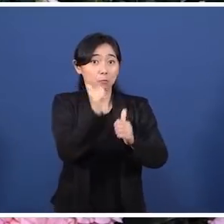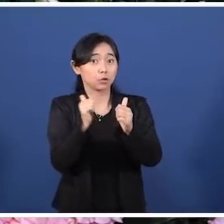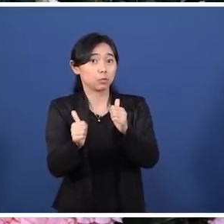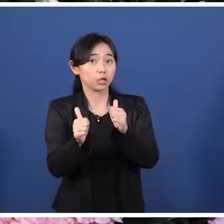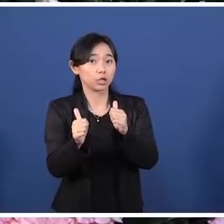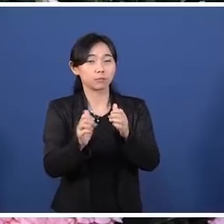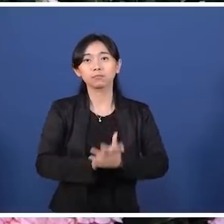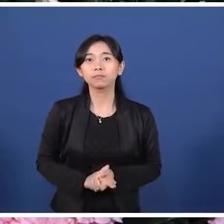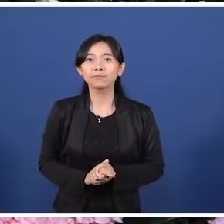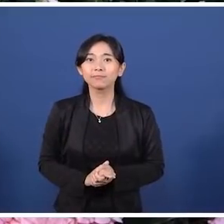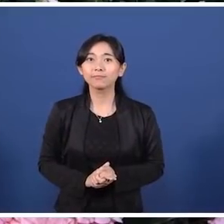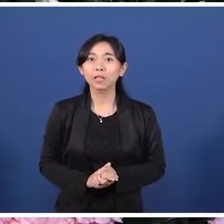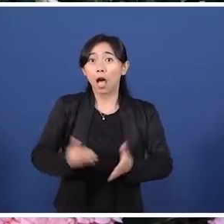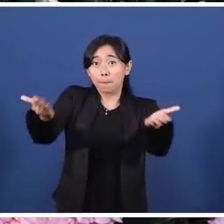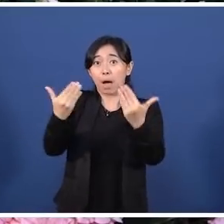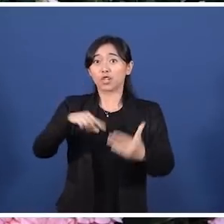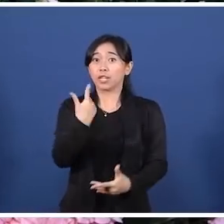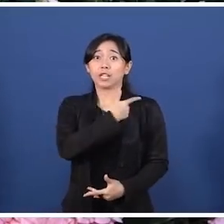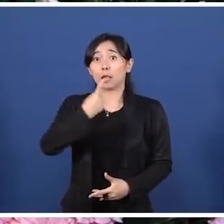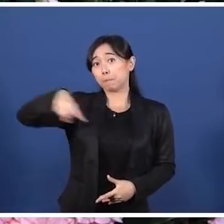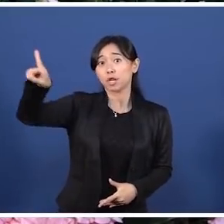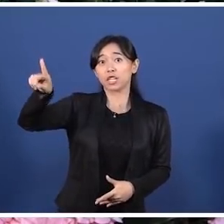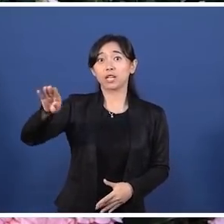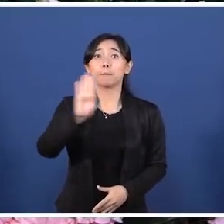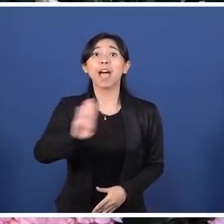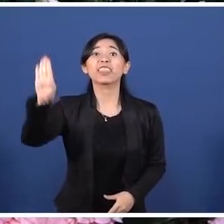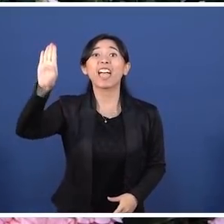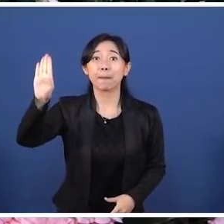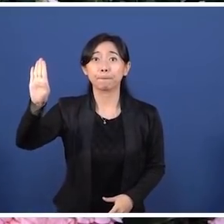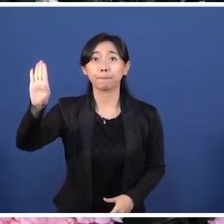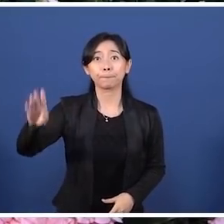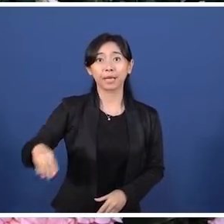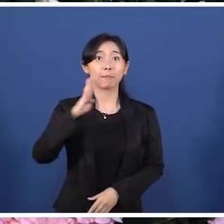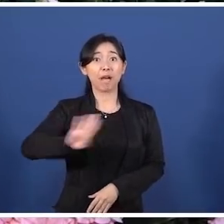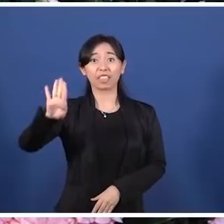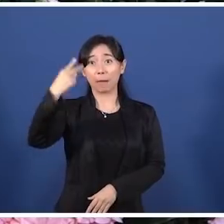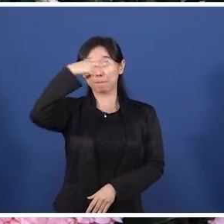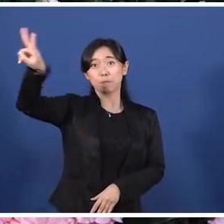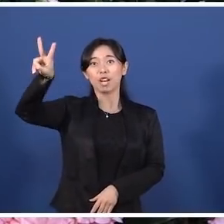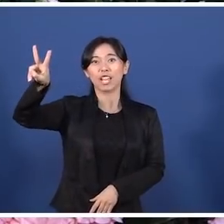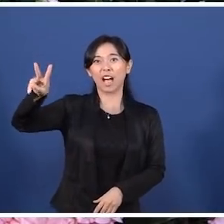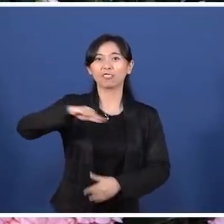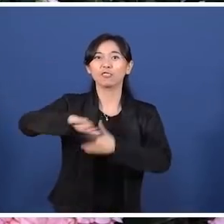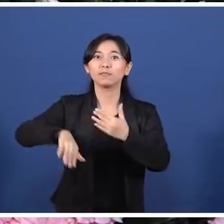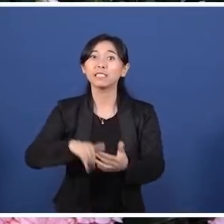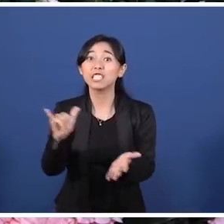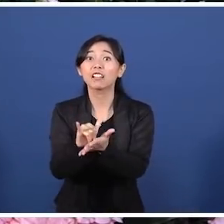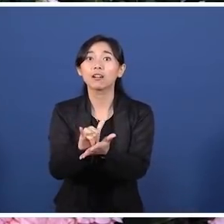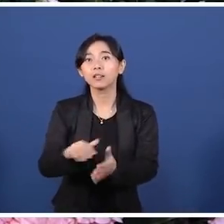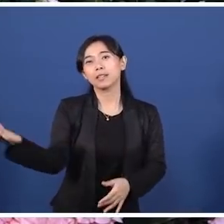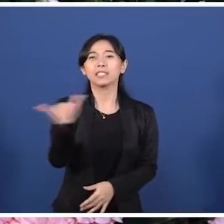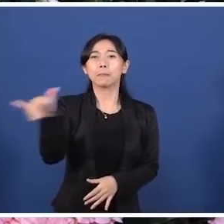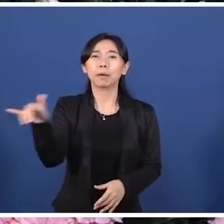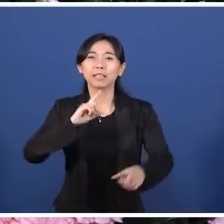yang lain, "Marilah kita pergi ke Bethlehem untuk melihat apa yang terjadi di sana, seperti